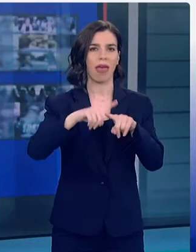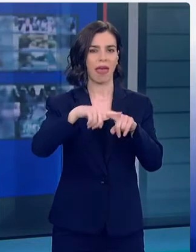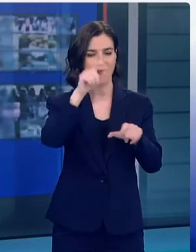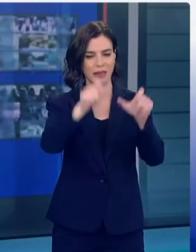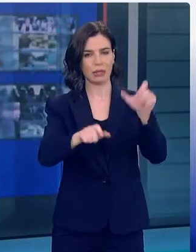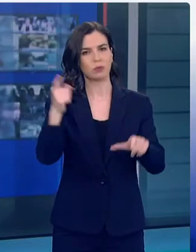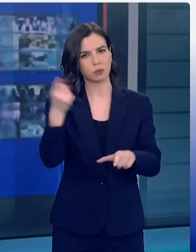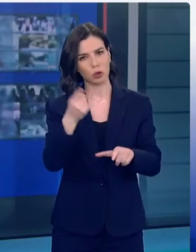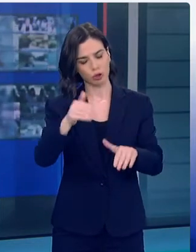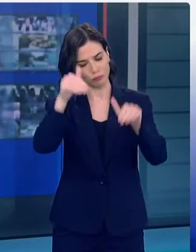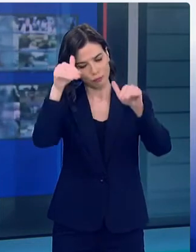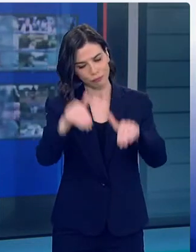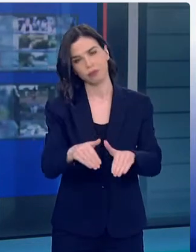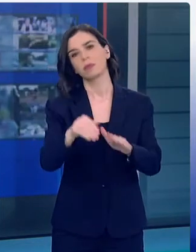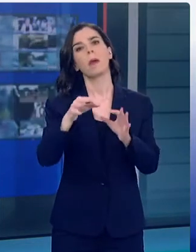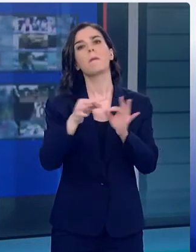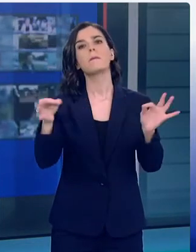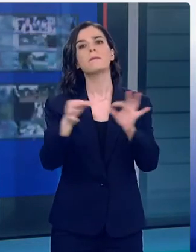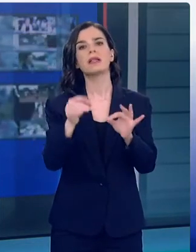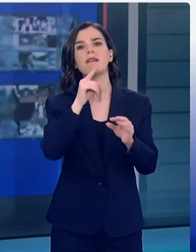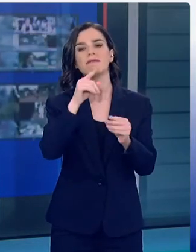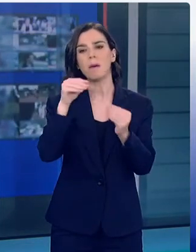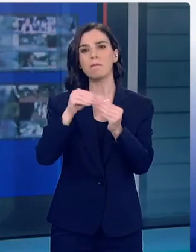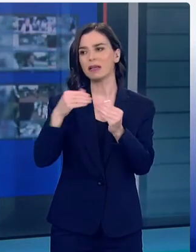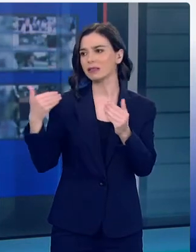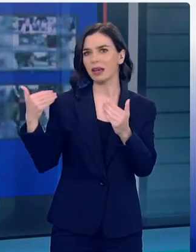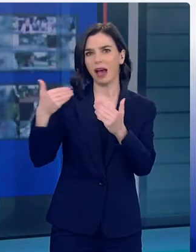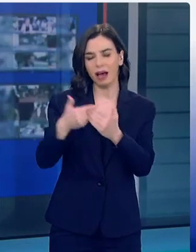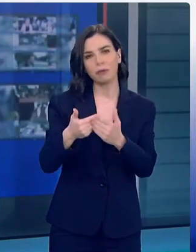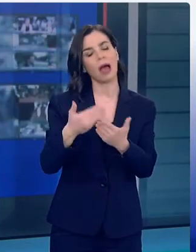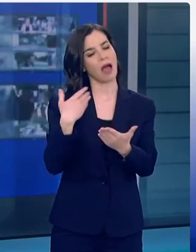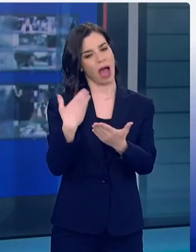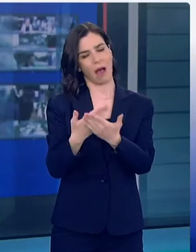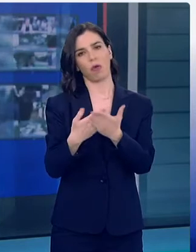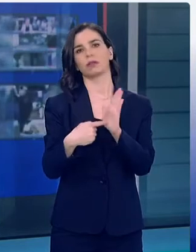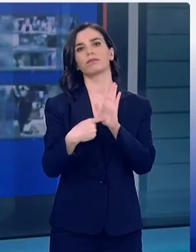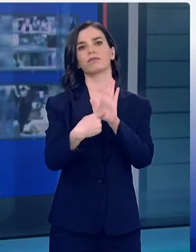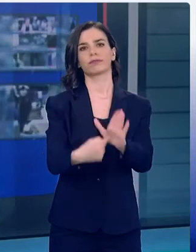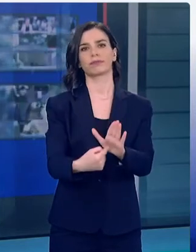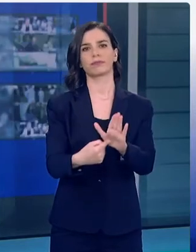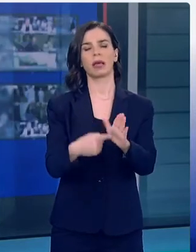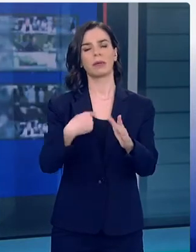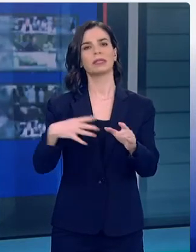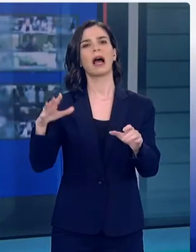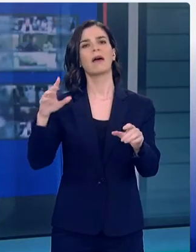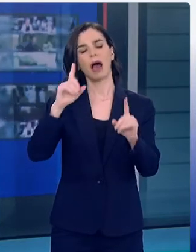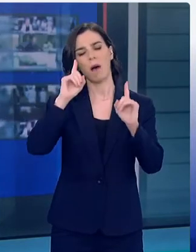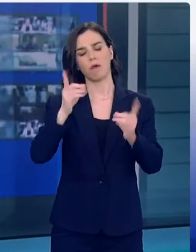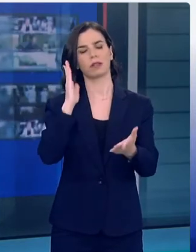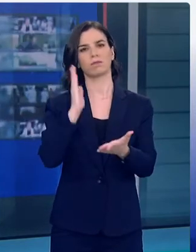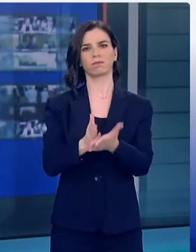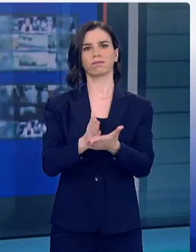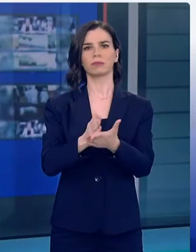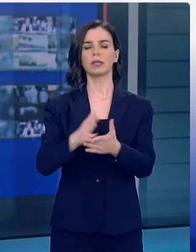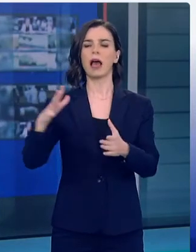συντριπτικά τήρησε τα μέτρα και τις μέρες αυτές του Πάσχα, αποδεικνύοντας για ακόμη μια φορά την ξεχωριστή αποφασιστικότητά του, τη